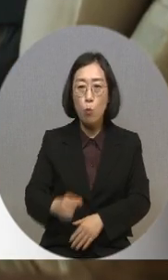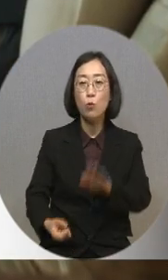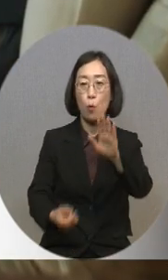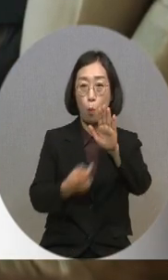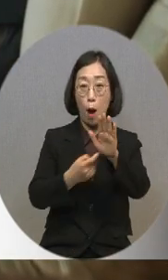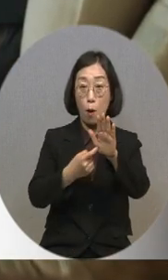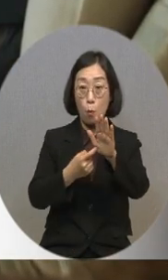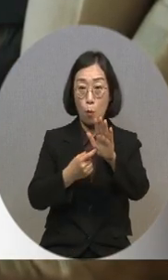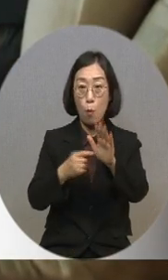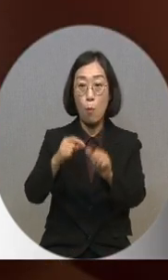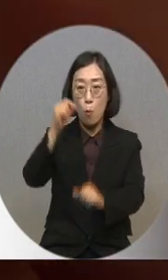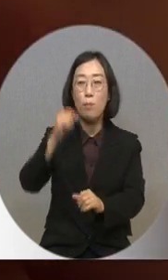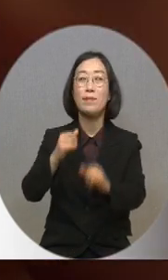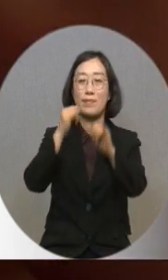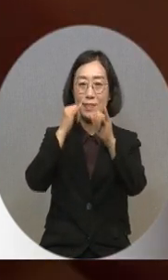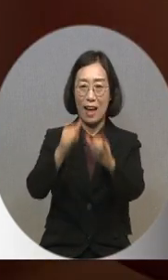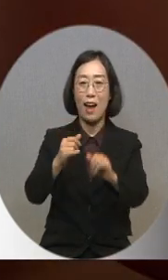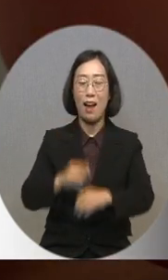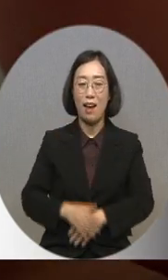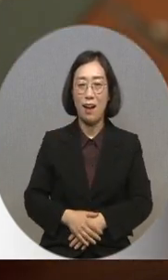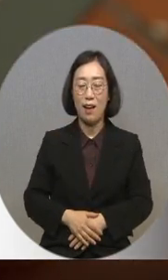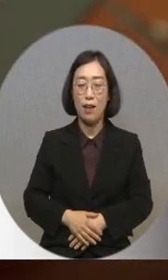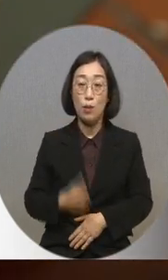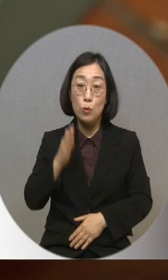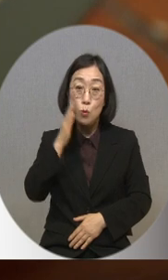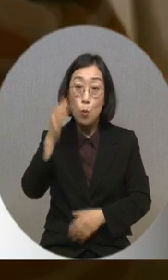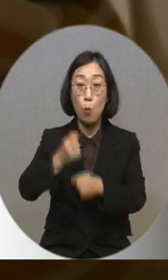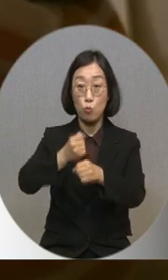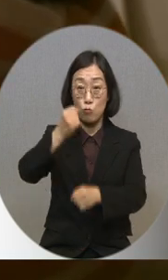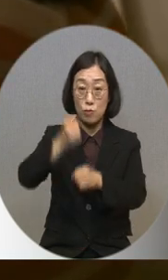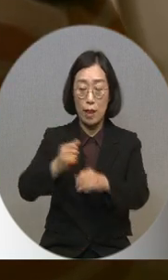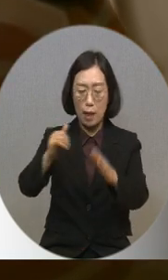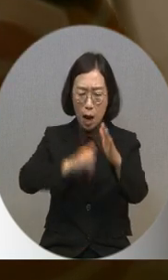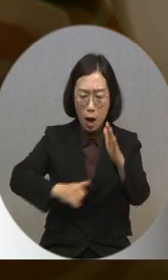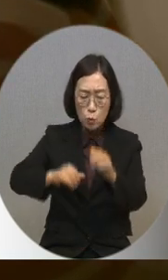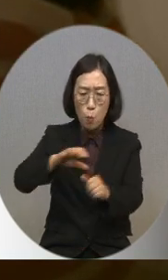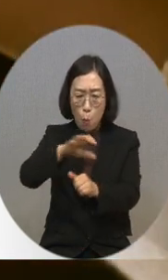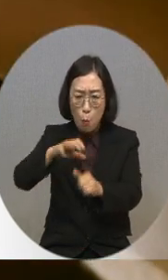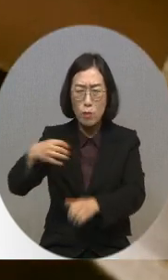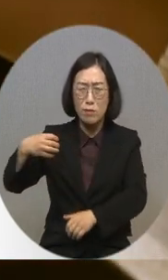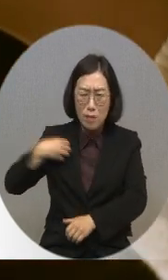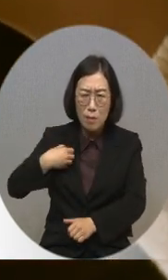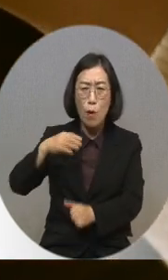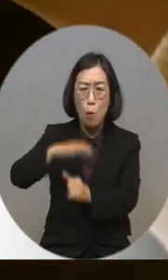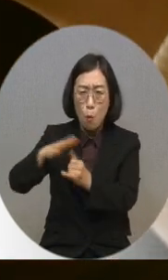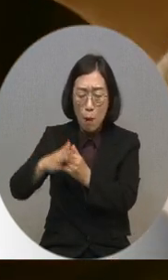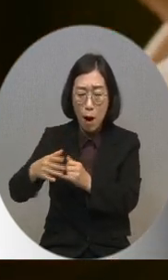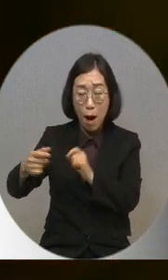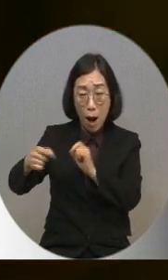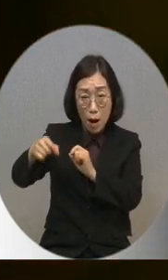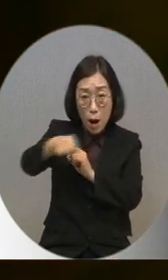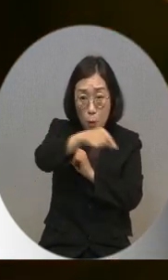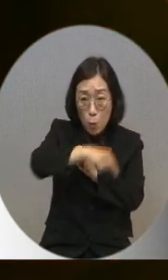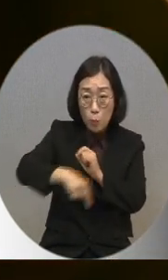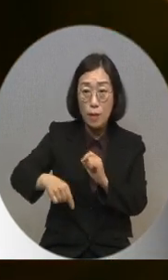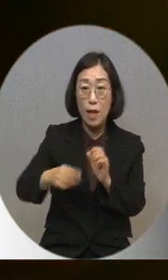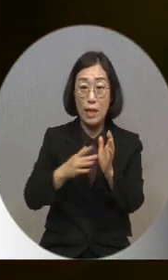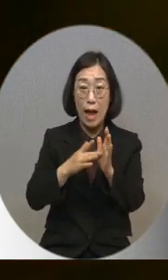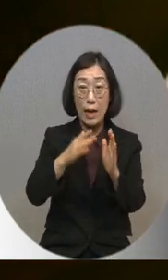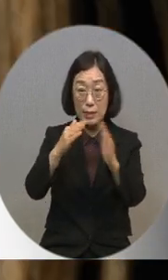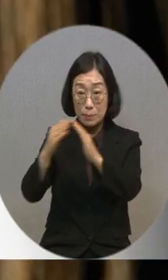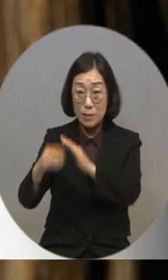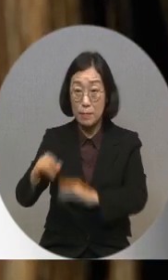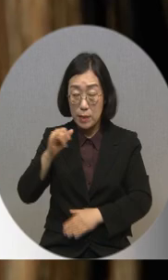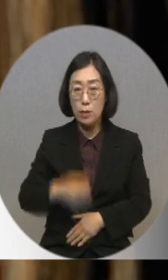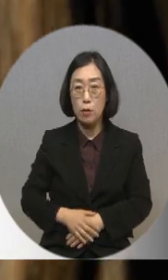광고상에서 수상했습니다. 초록우산은 가족돌봄 아동의 주요 동선에 약국이 있다는 실태 분석을 토대로